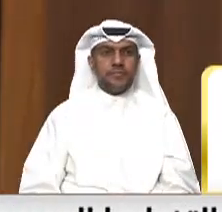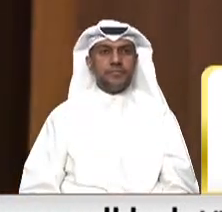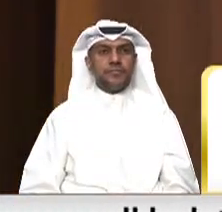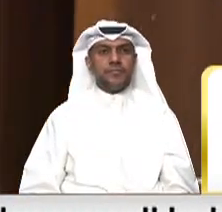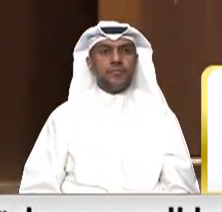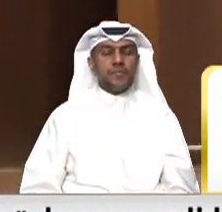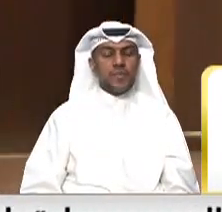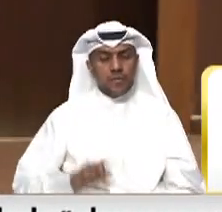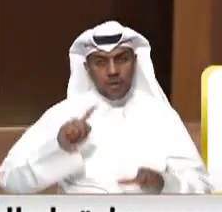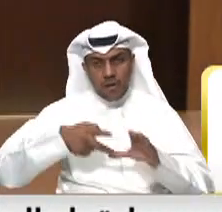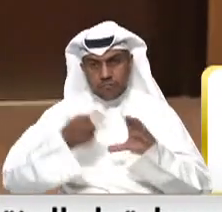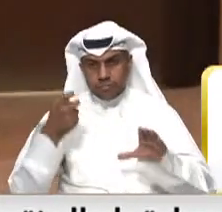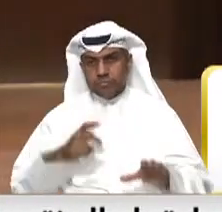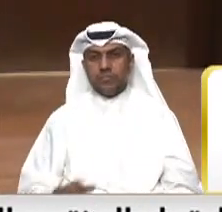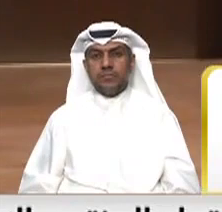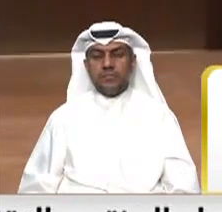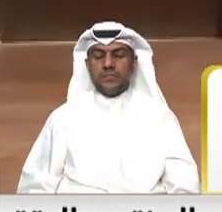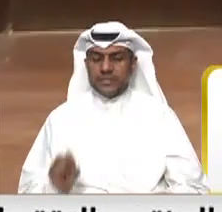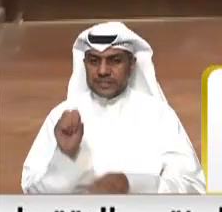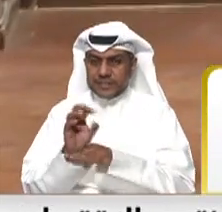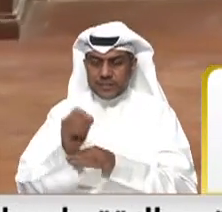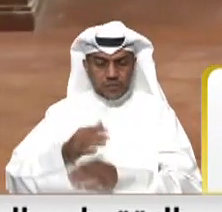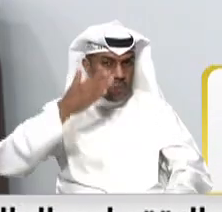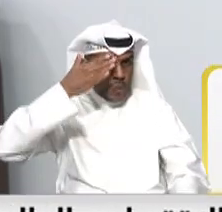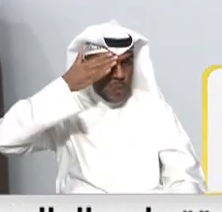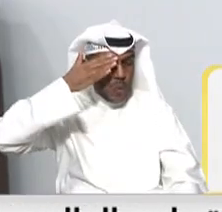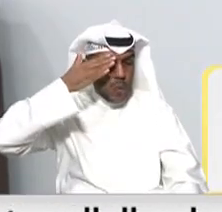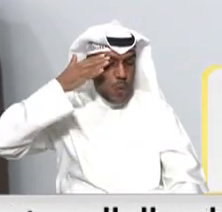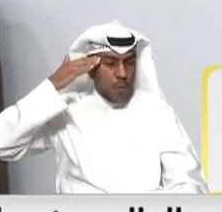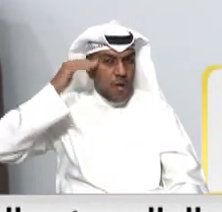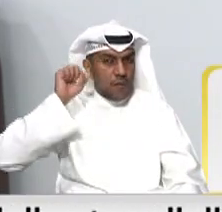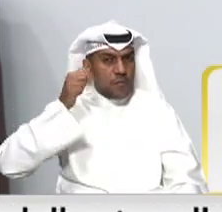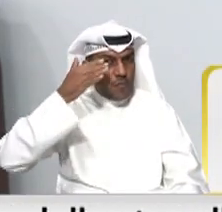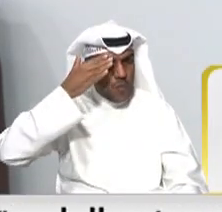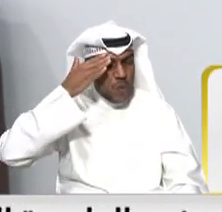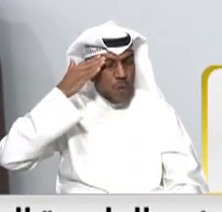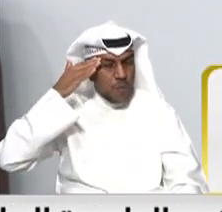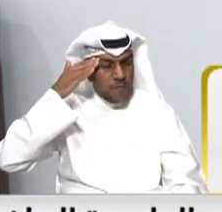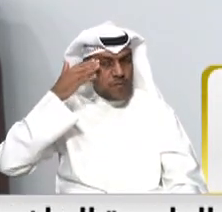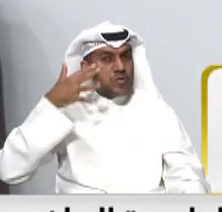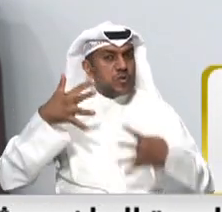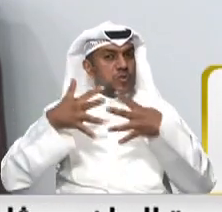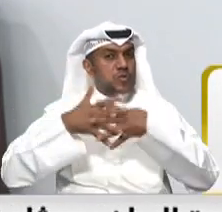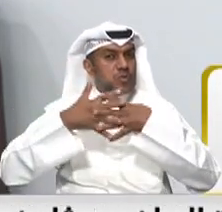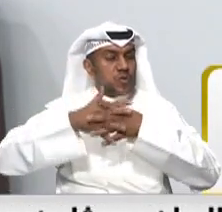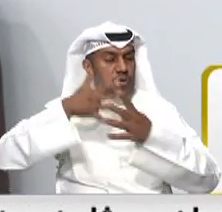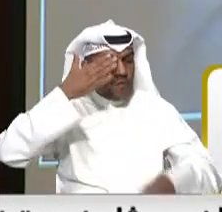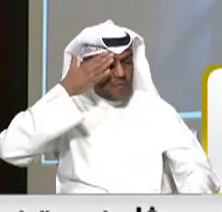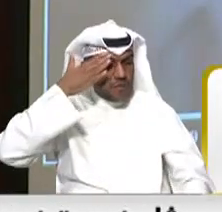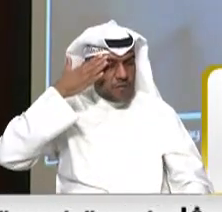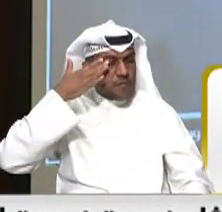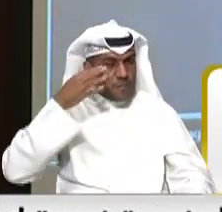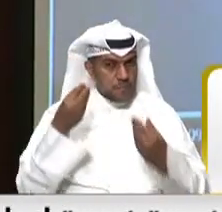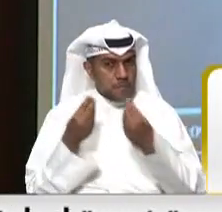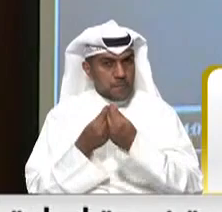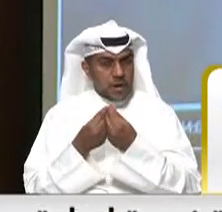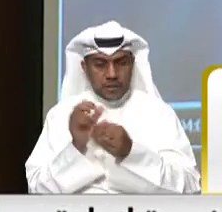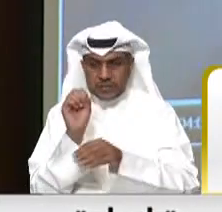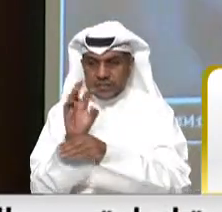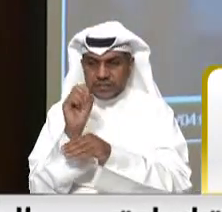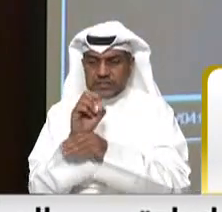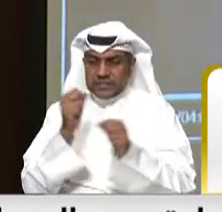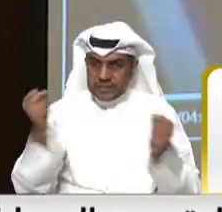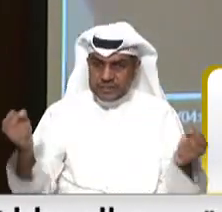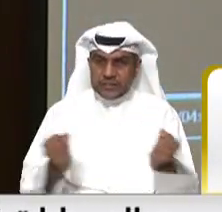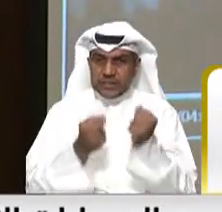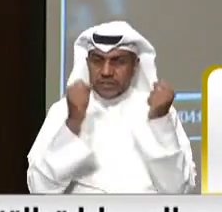السبراني. طبعا دربوا على أيادي أيد متخصصين وشركة متخصصة في مجال الأمن السبراني. البرنامج